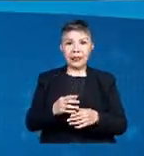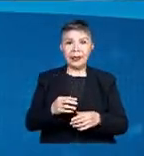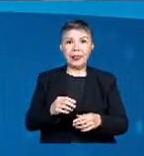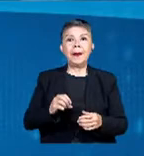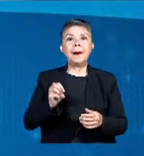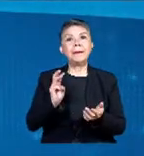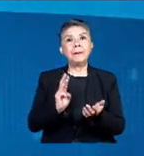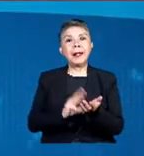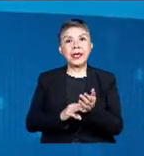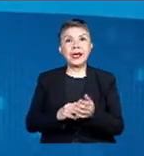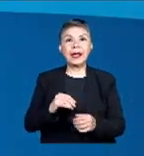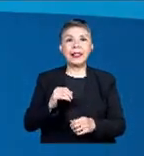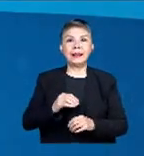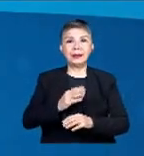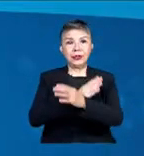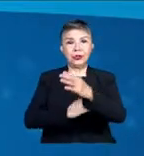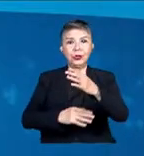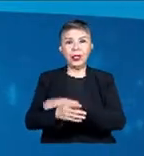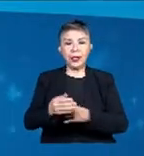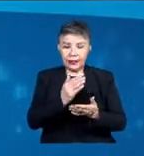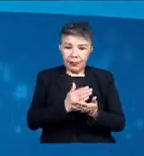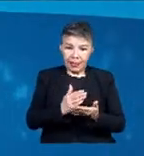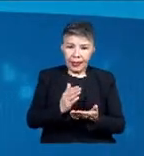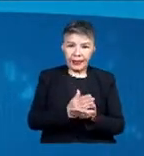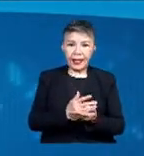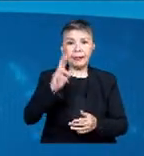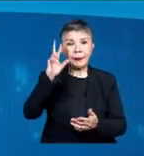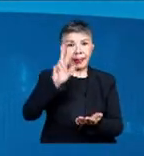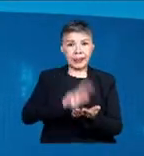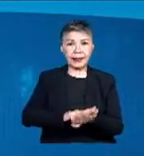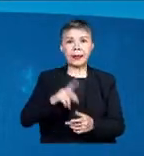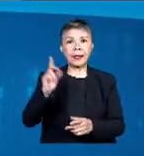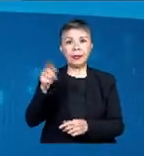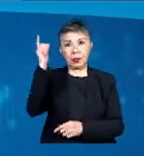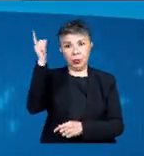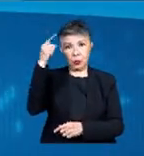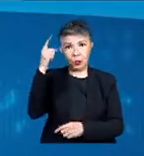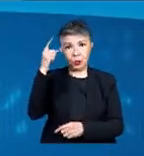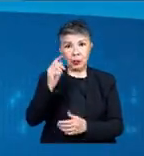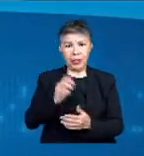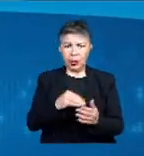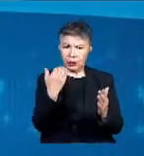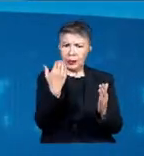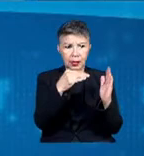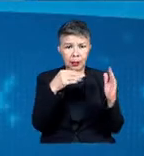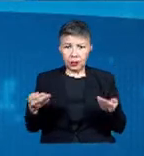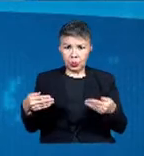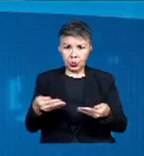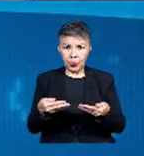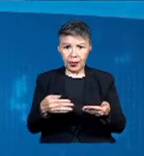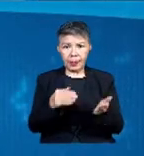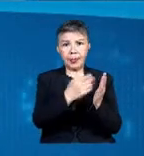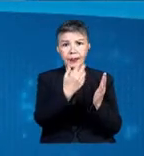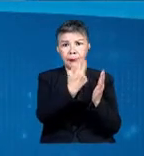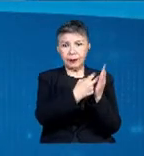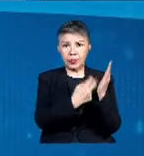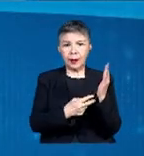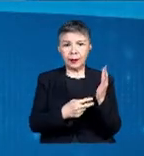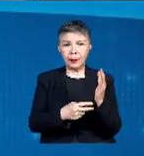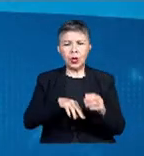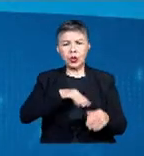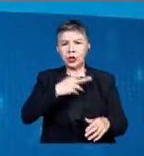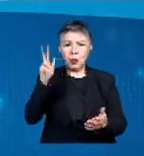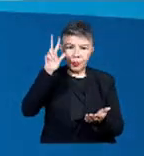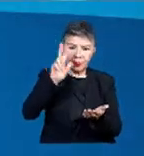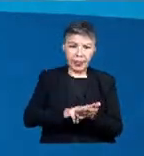penyandang disabilitas ini juga bagian dari kebijakan dari pemerintah. Sesuai dengan arahan Bapak Presiden, setiap kebijakan yang dibuat